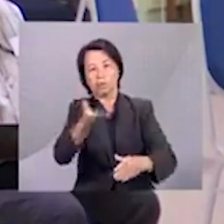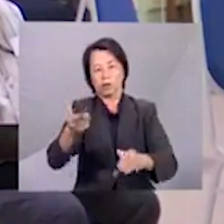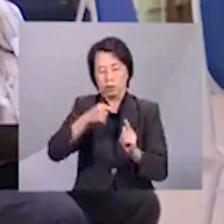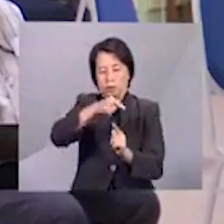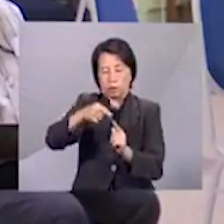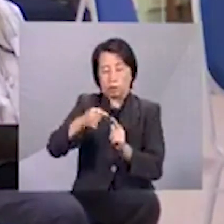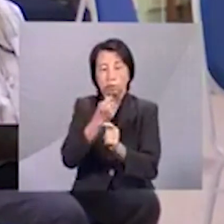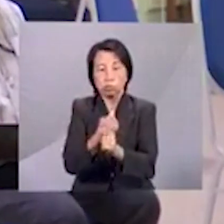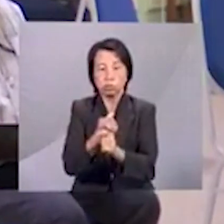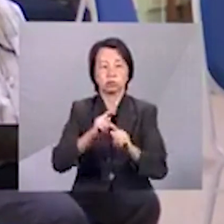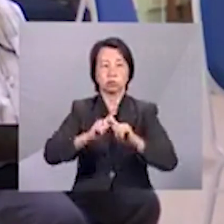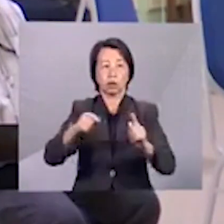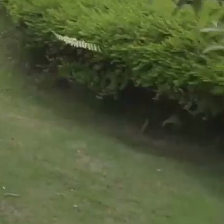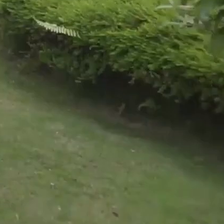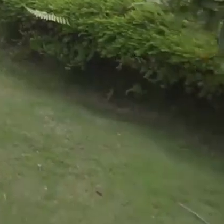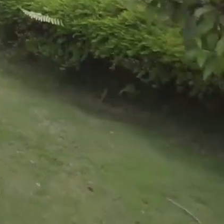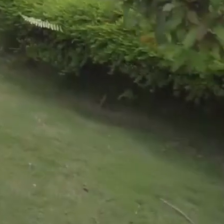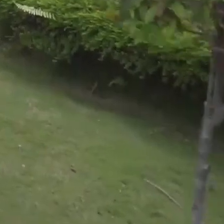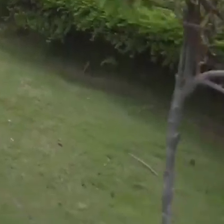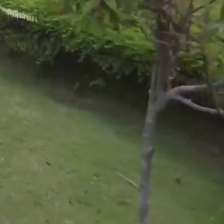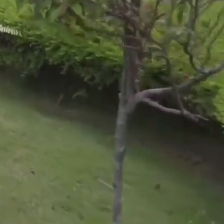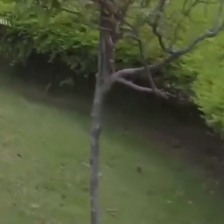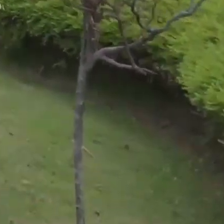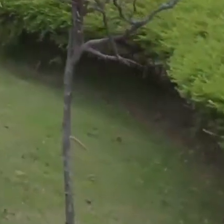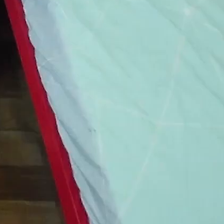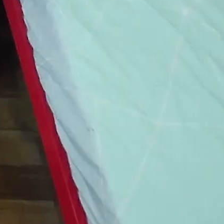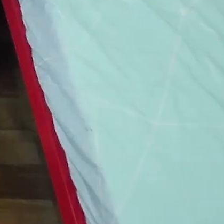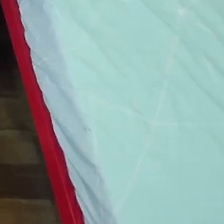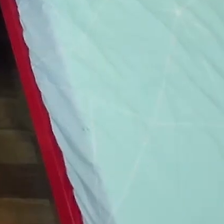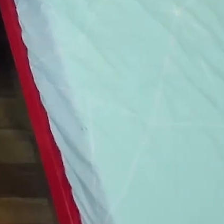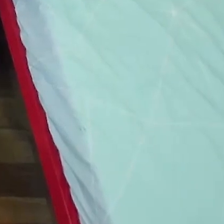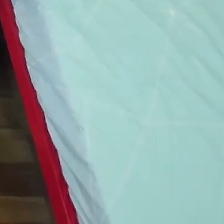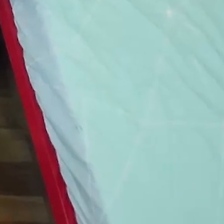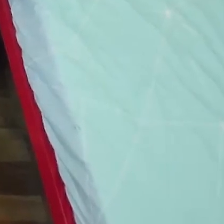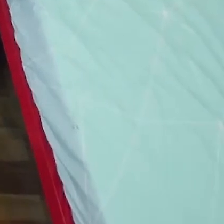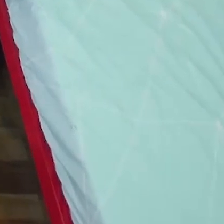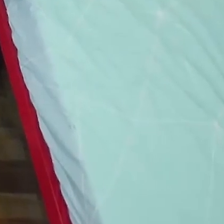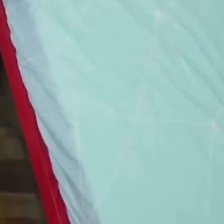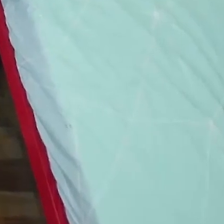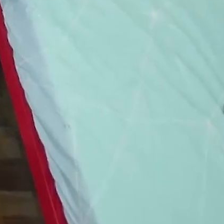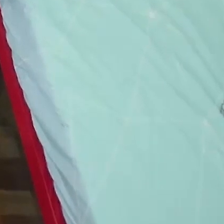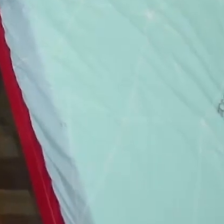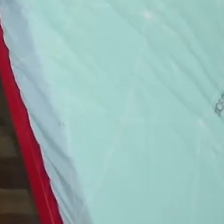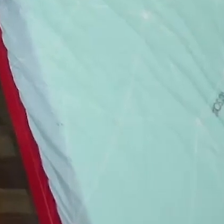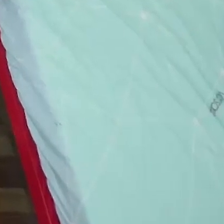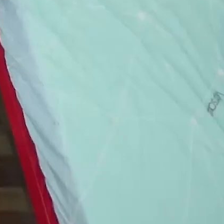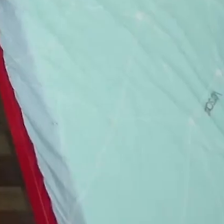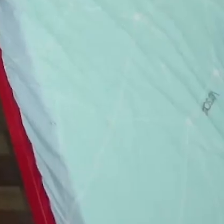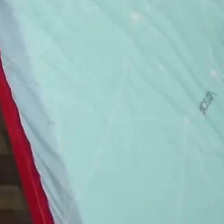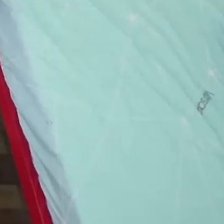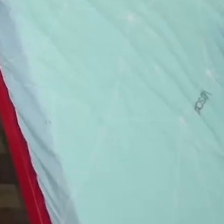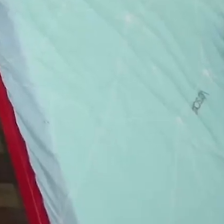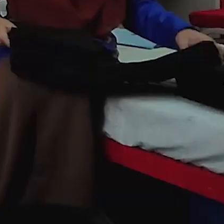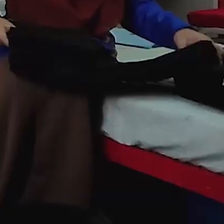tarikh tertentu. Namun apabila pelajar minta kebenaran rentas negeri daripada polis, kebenaran tidak diberi kerana bukan di bawah kes